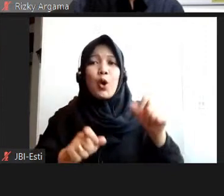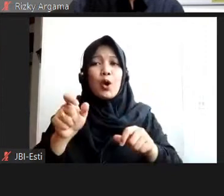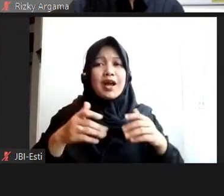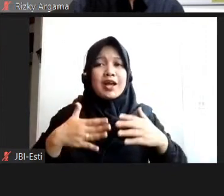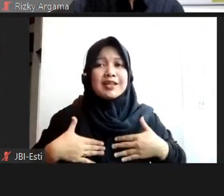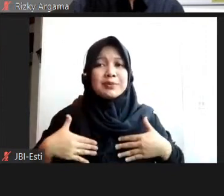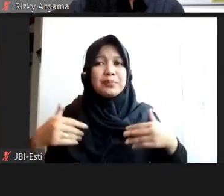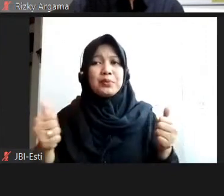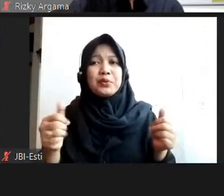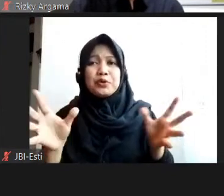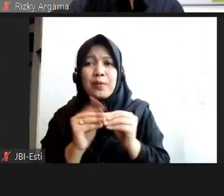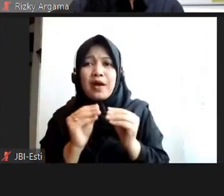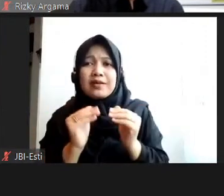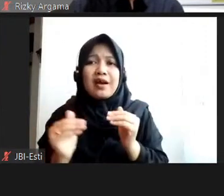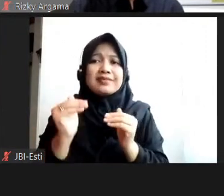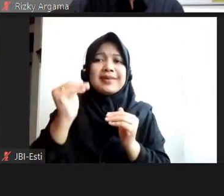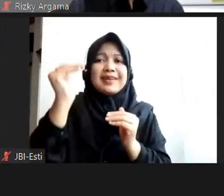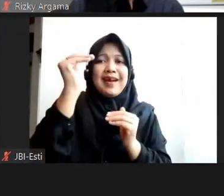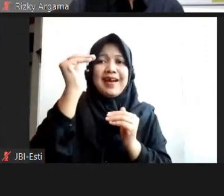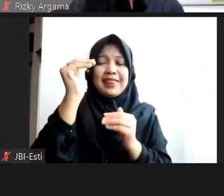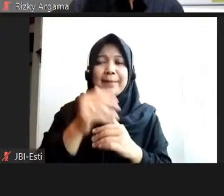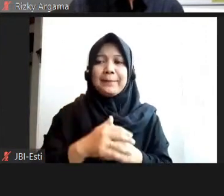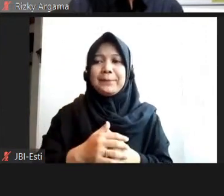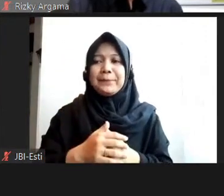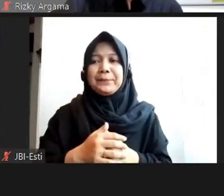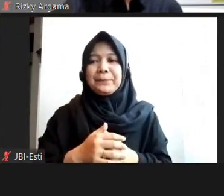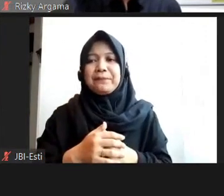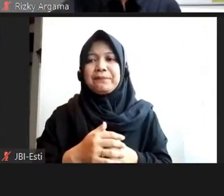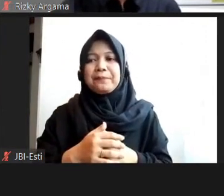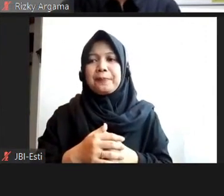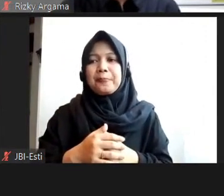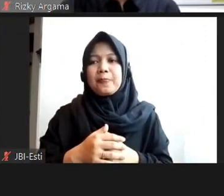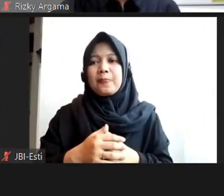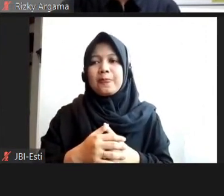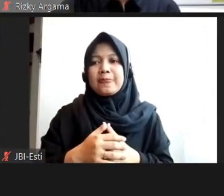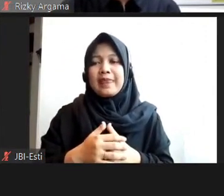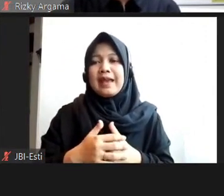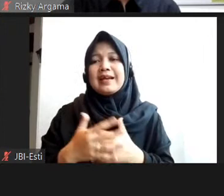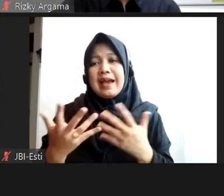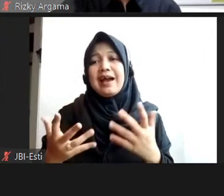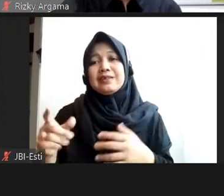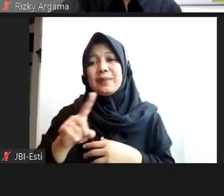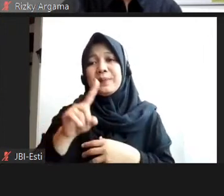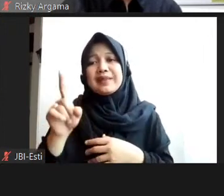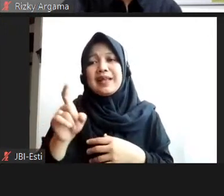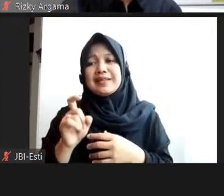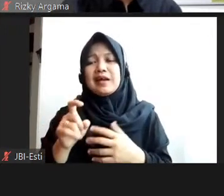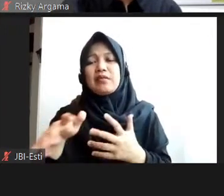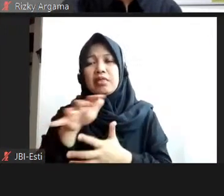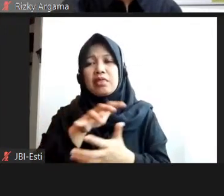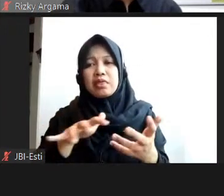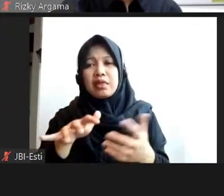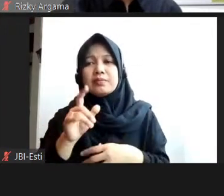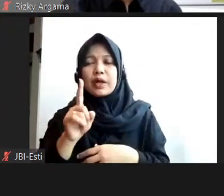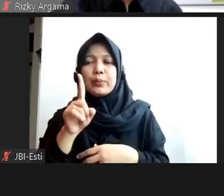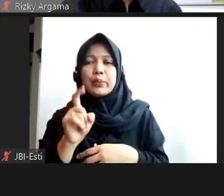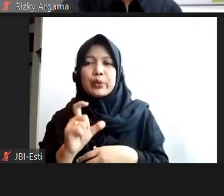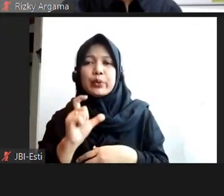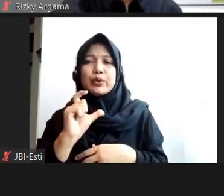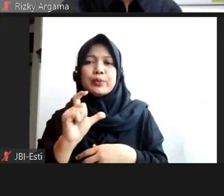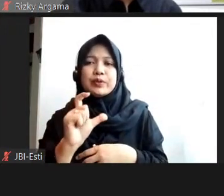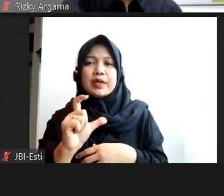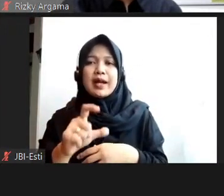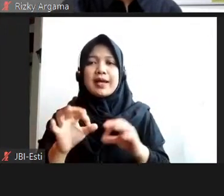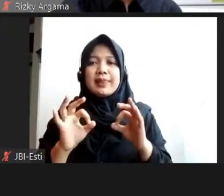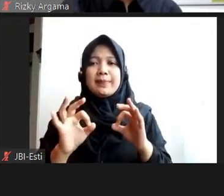ya. Jadi mungkin ini pertanyaan yang juga kompleks karena metodologi yang dipakai. Ada satu